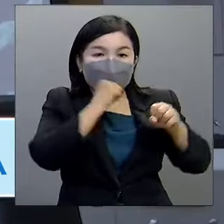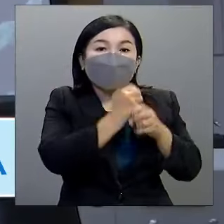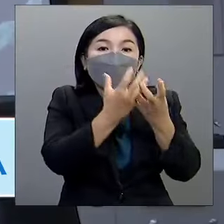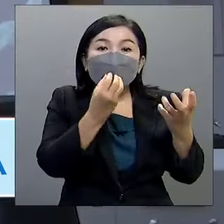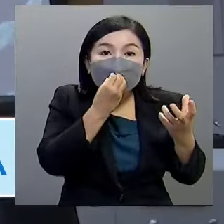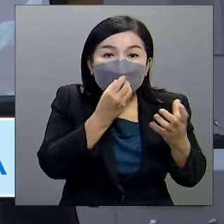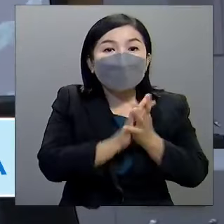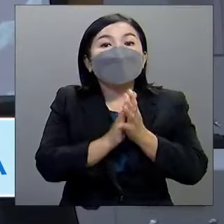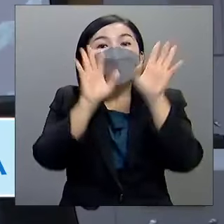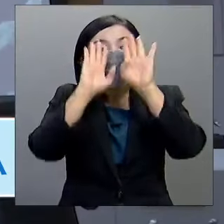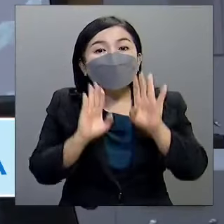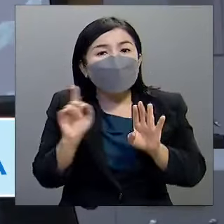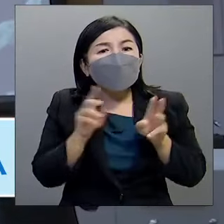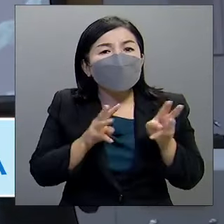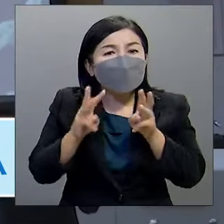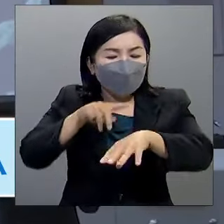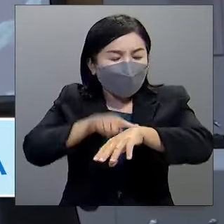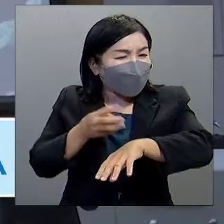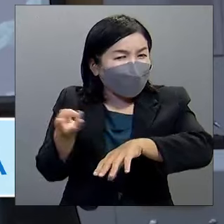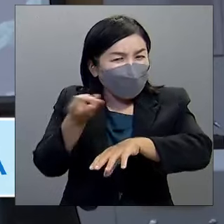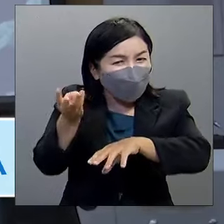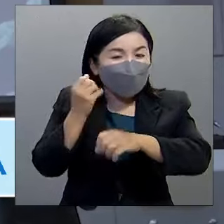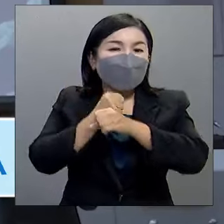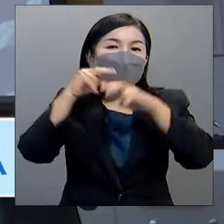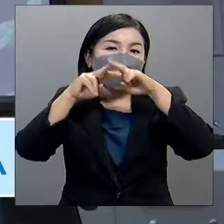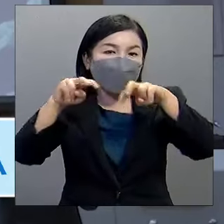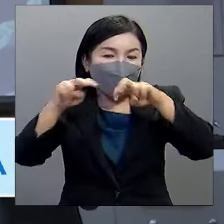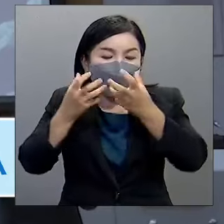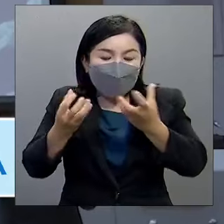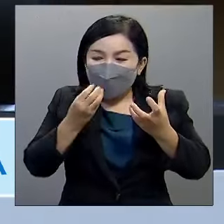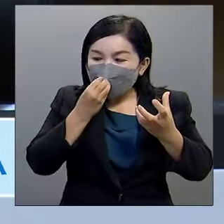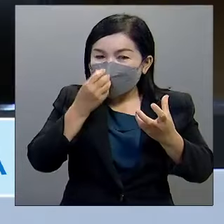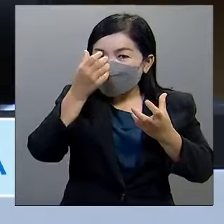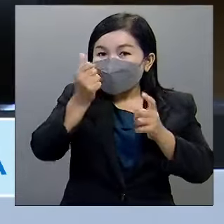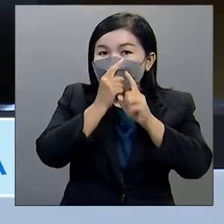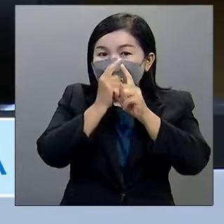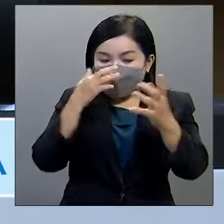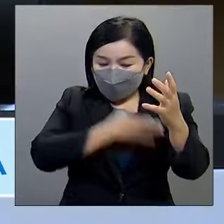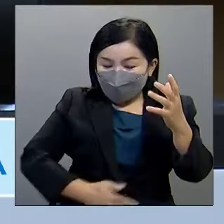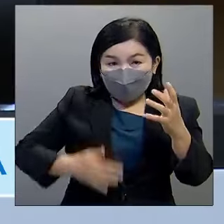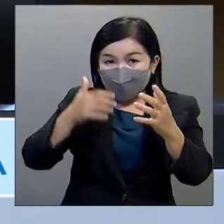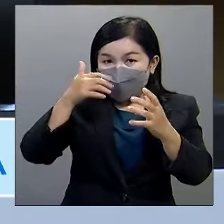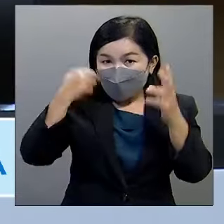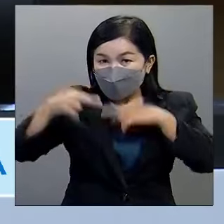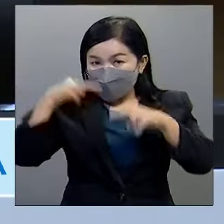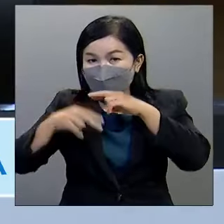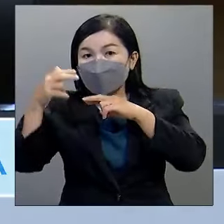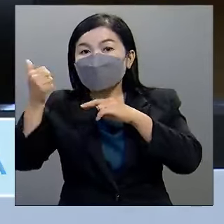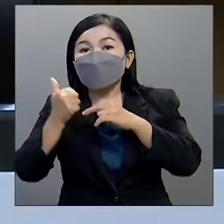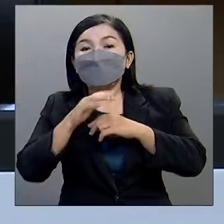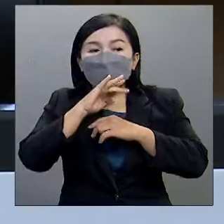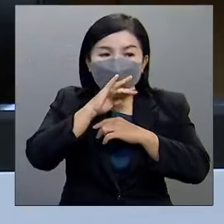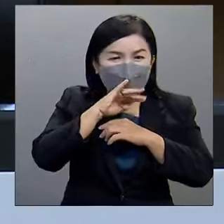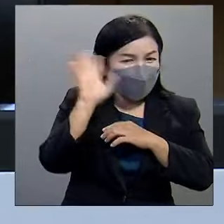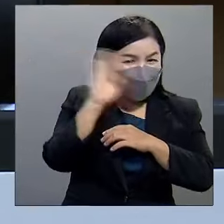ไม่พอต้องเตรียมใช้เวลาให้น้อยที่สุดมีความปลอดภัยมีโภชนาการสูงเป็นมิตรกับอวกาศและบนโลกอย่างเสมอภาคกันเพื่อเ